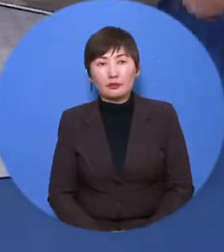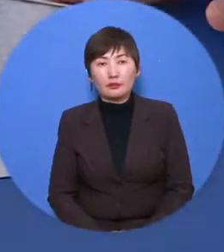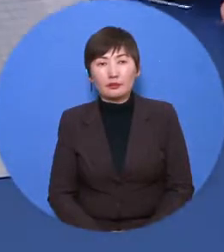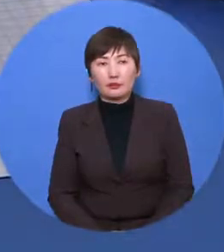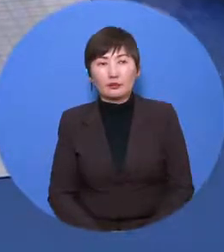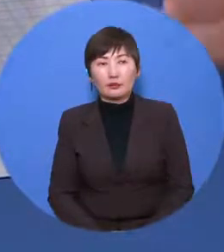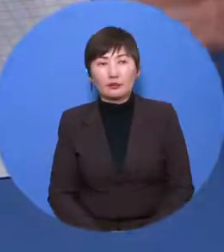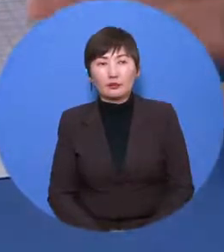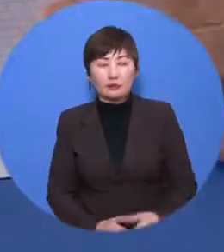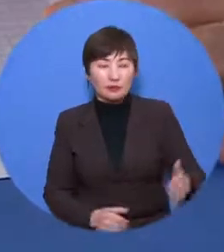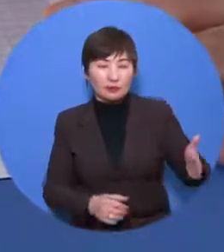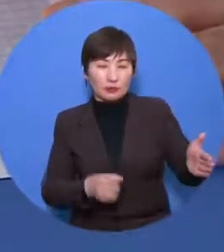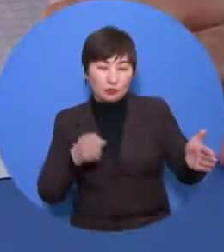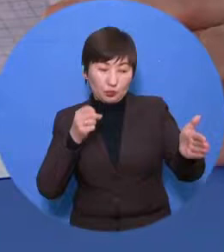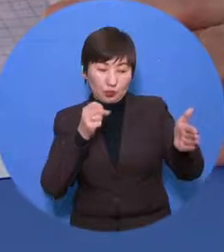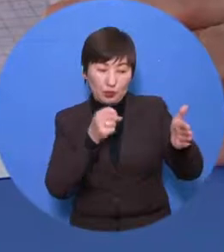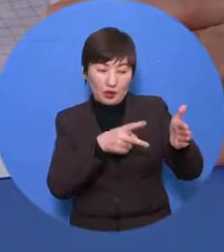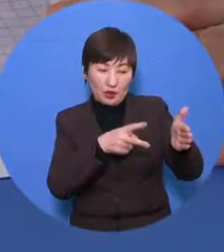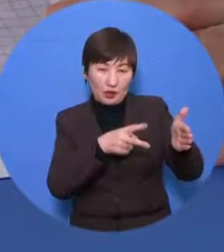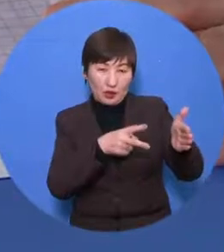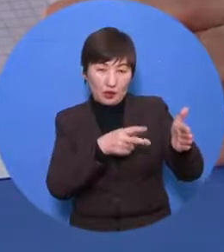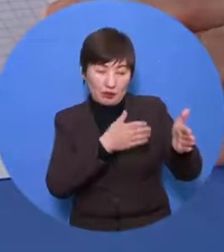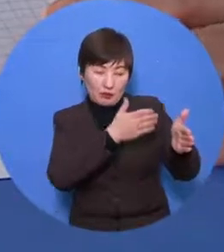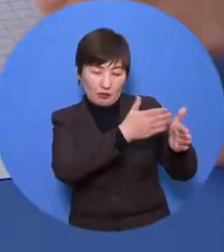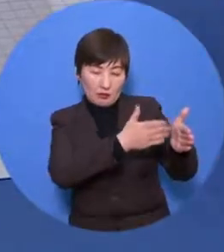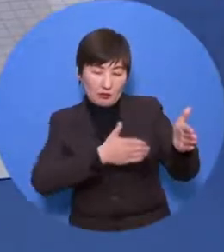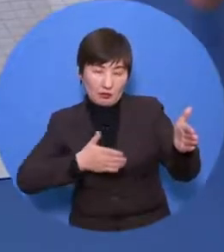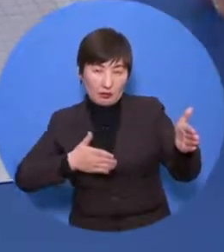За энэ тусч байгаа учраас чиглэл зурыг.